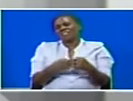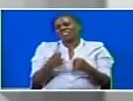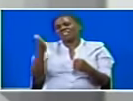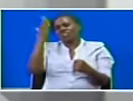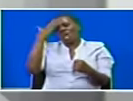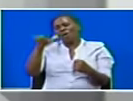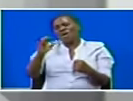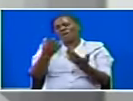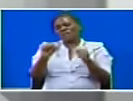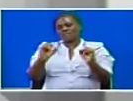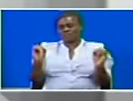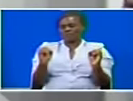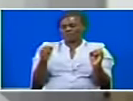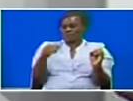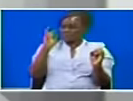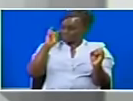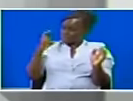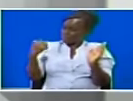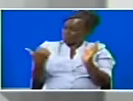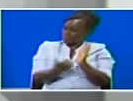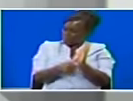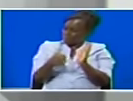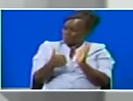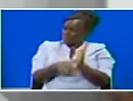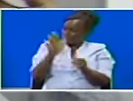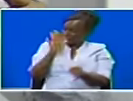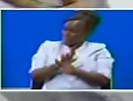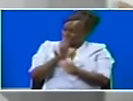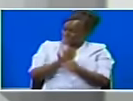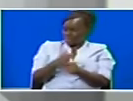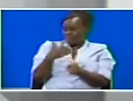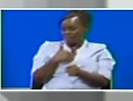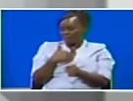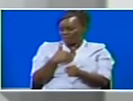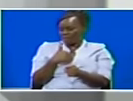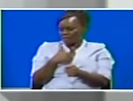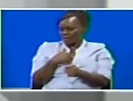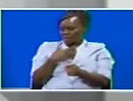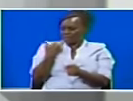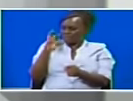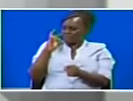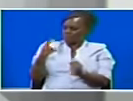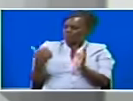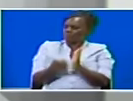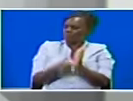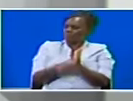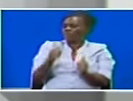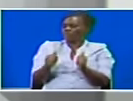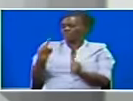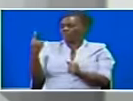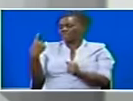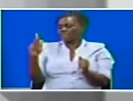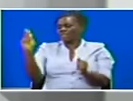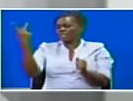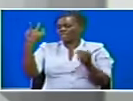rais. Kwa hivyo mimi naona kuna shida nyingi za tuko nazo nchi. Na kwa hivyo lazima tuangalie ni shida gani tuko nazo kama